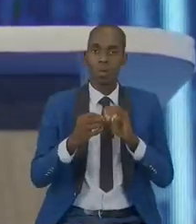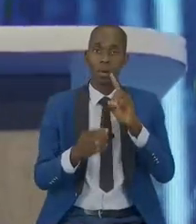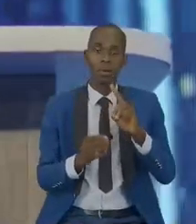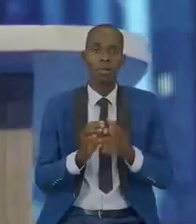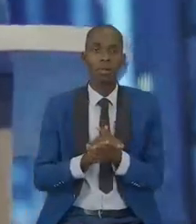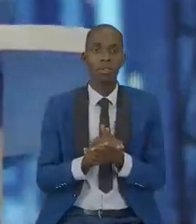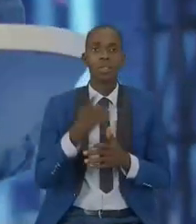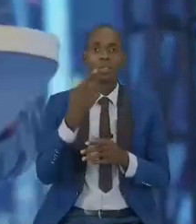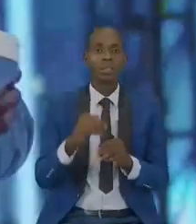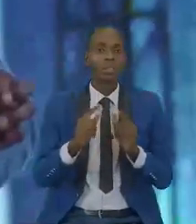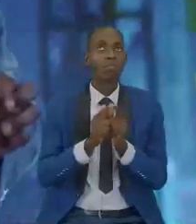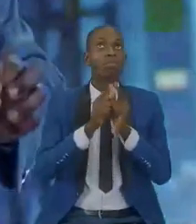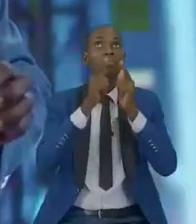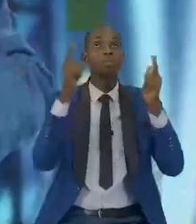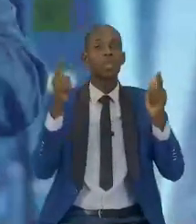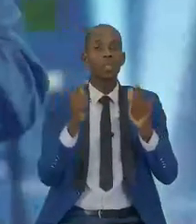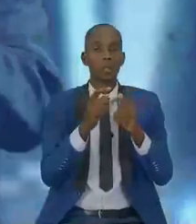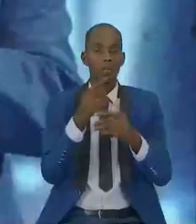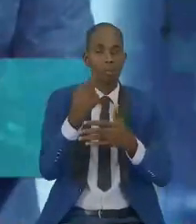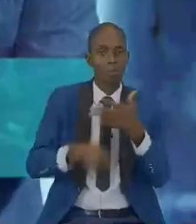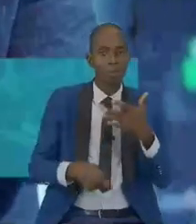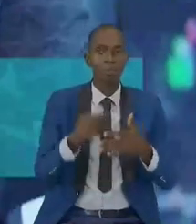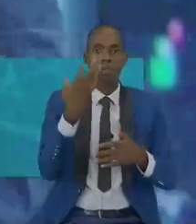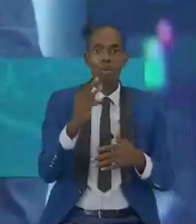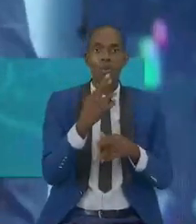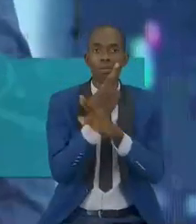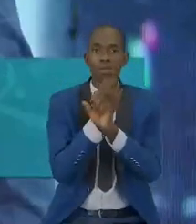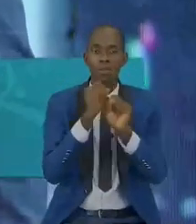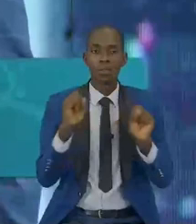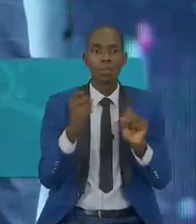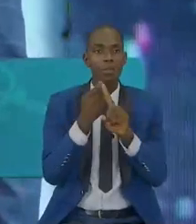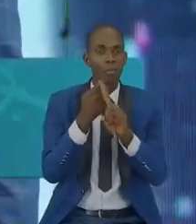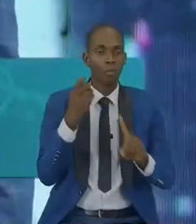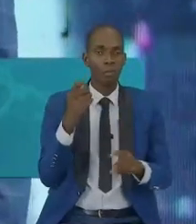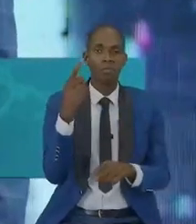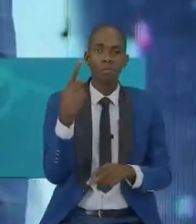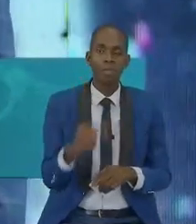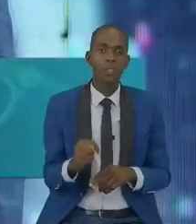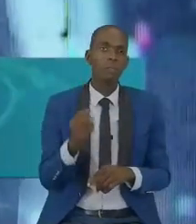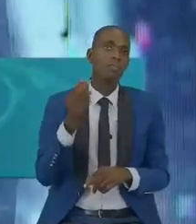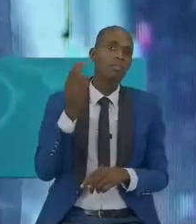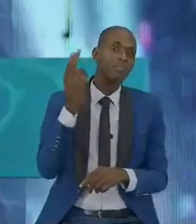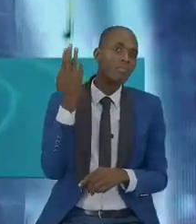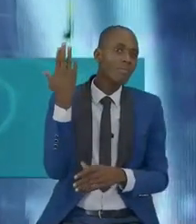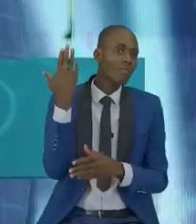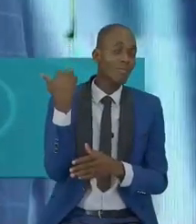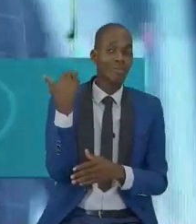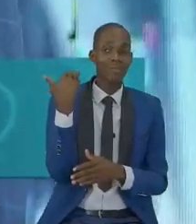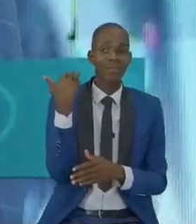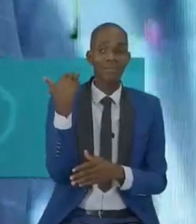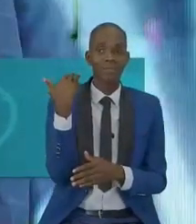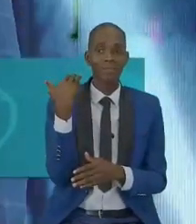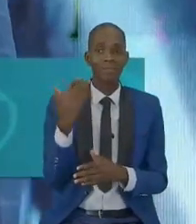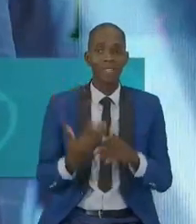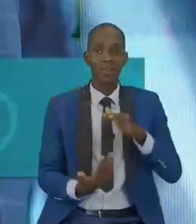Nous allons voir trois points avant de prier. Numéro 1. Le grand prix de rédemption